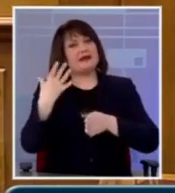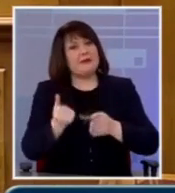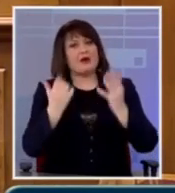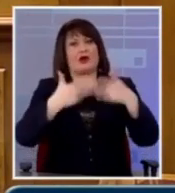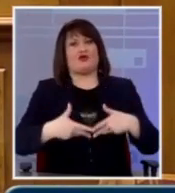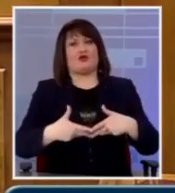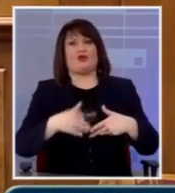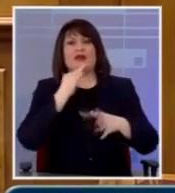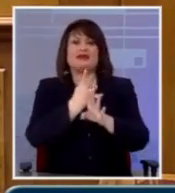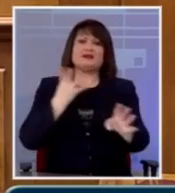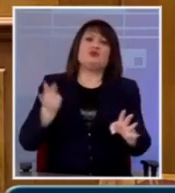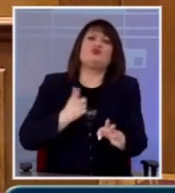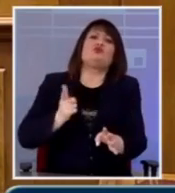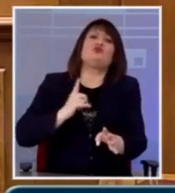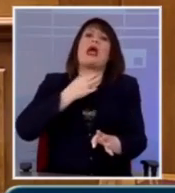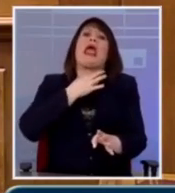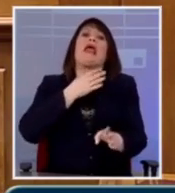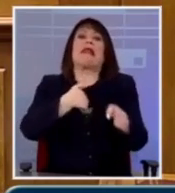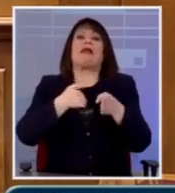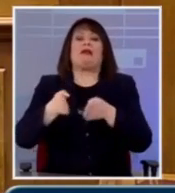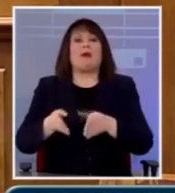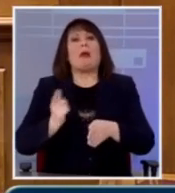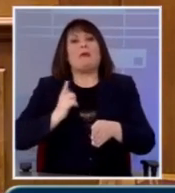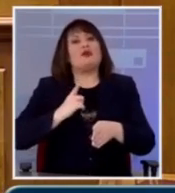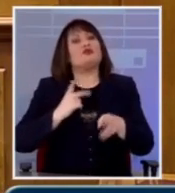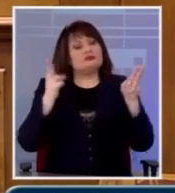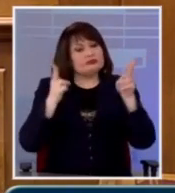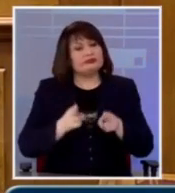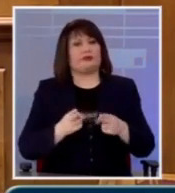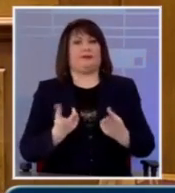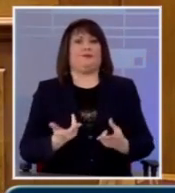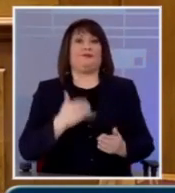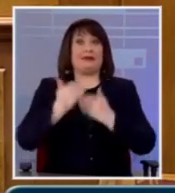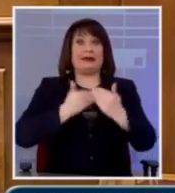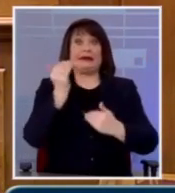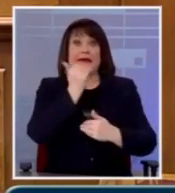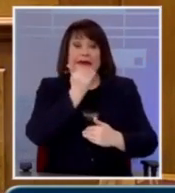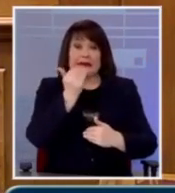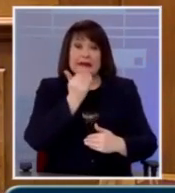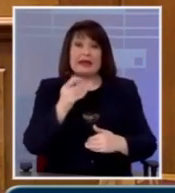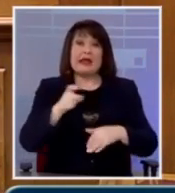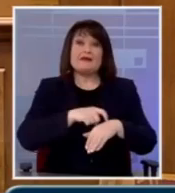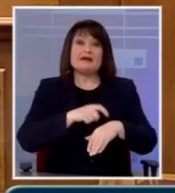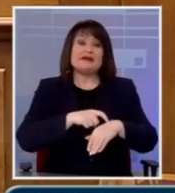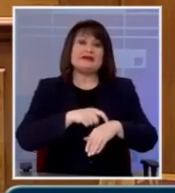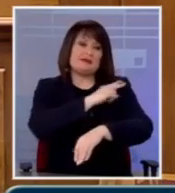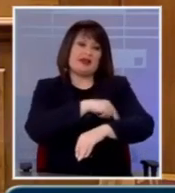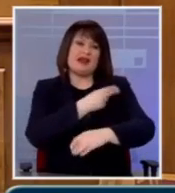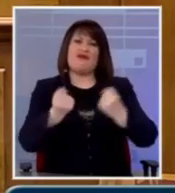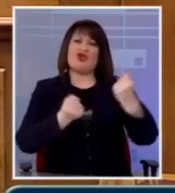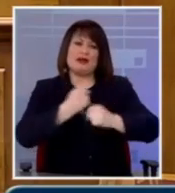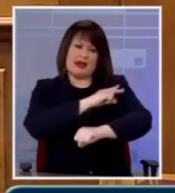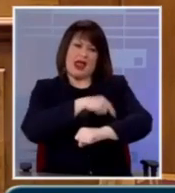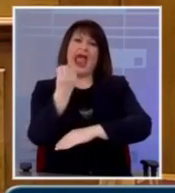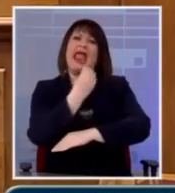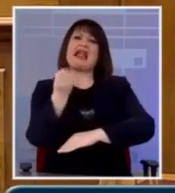λίστα αναμονής για εντατική νοσηλεία. Επισπεύδουμε τις διαδικασίες για την ενίσχυση του γερασμένου στόλου των ασθενοφόρων του ΕΚΑΒ